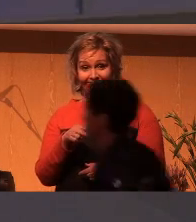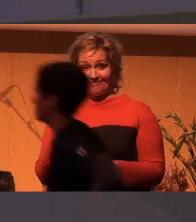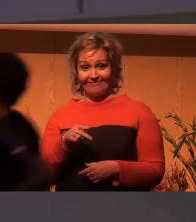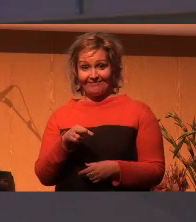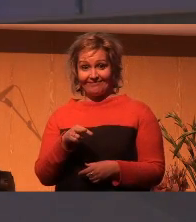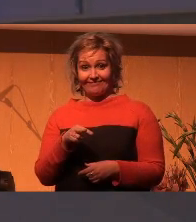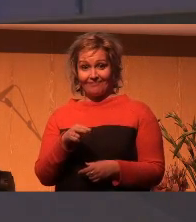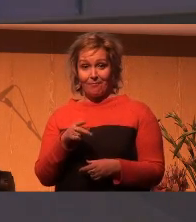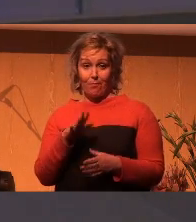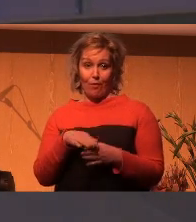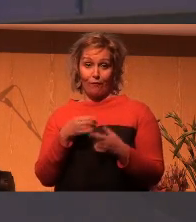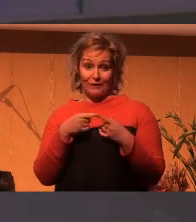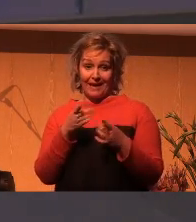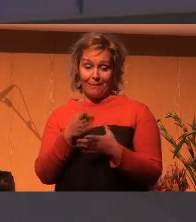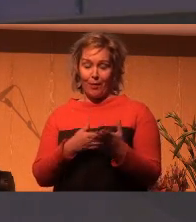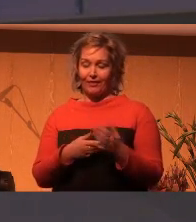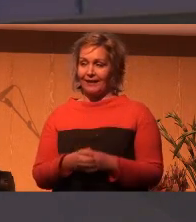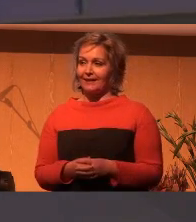på litt forskjellige måter.